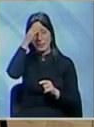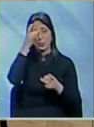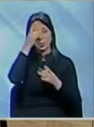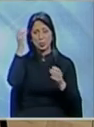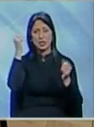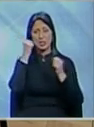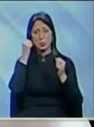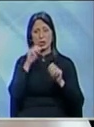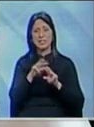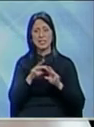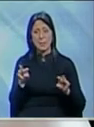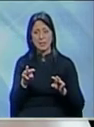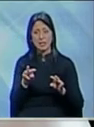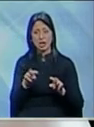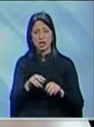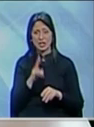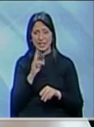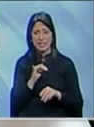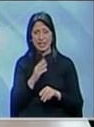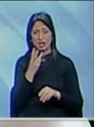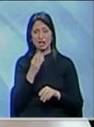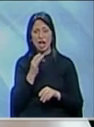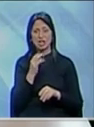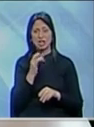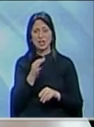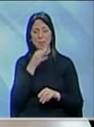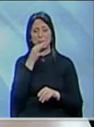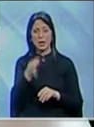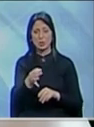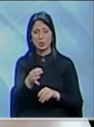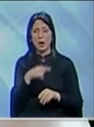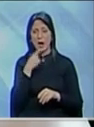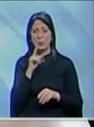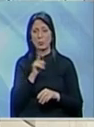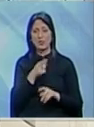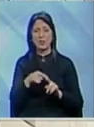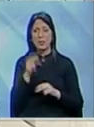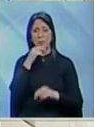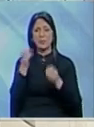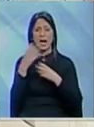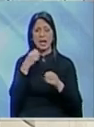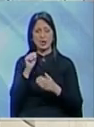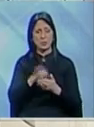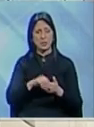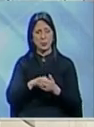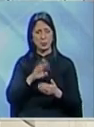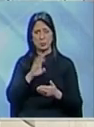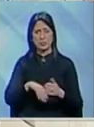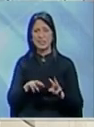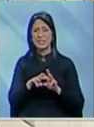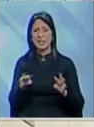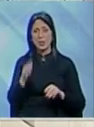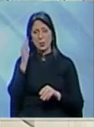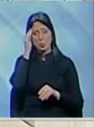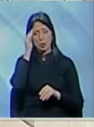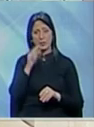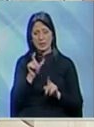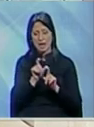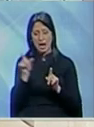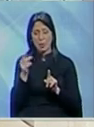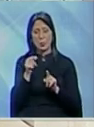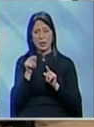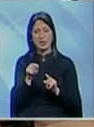კულტურისა და სპორტის სამინისტროში კი შაშკინს პასუხობენ და ამბობენ, რომ მისი ბრალდებები უსაფუძვლოა სამინისტროს პოზიციით